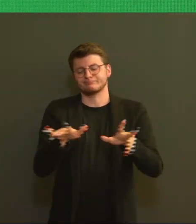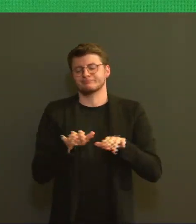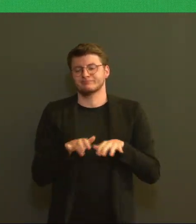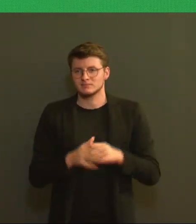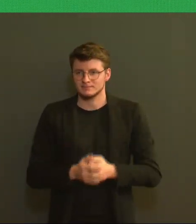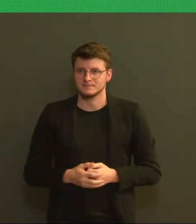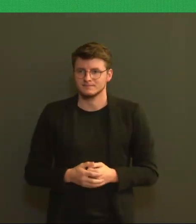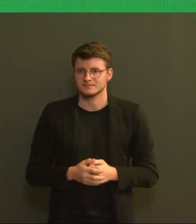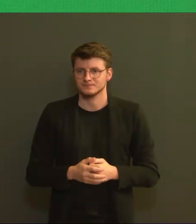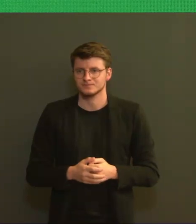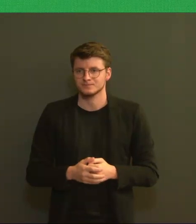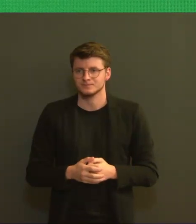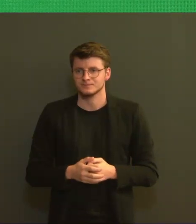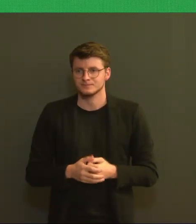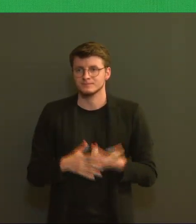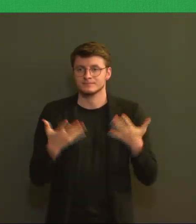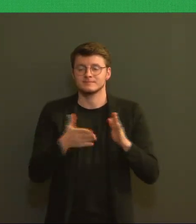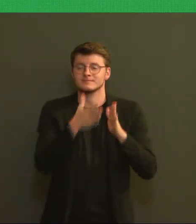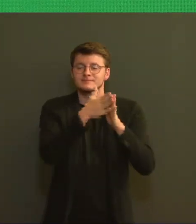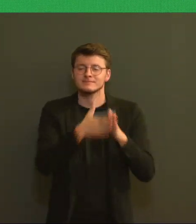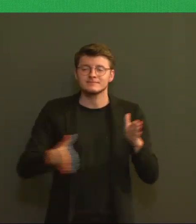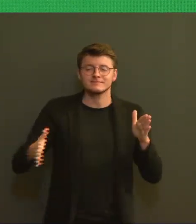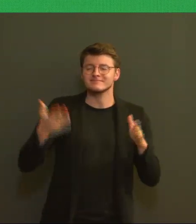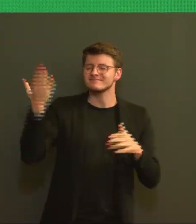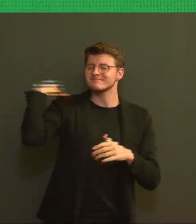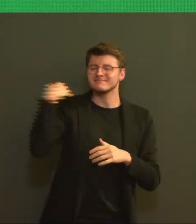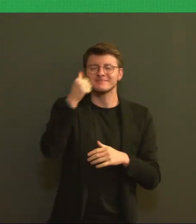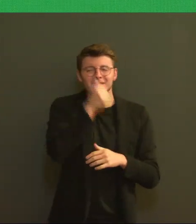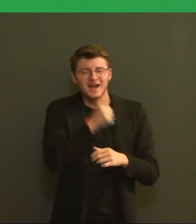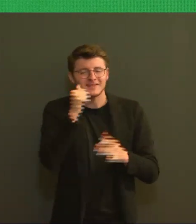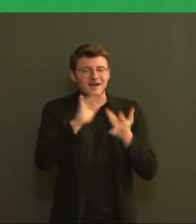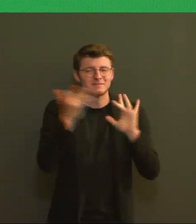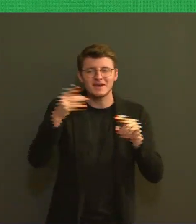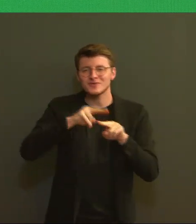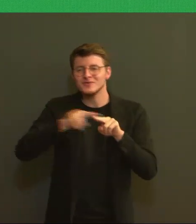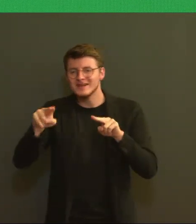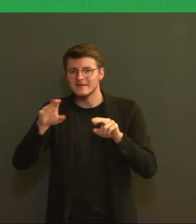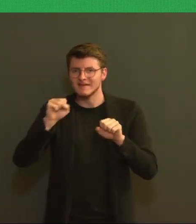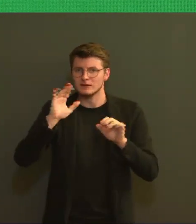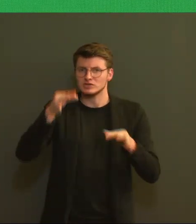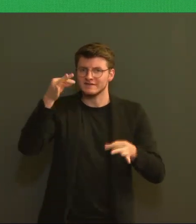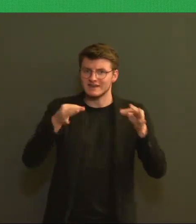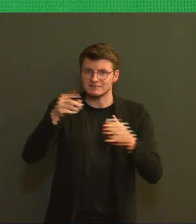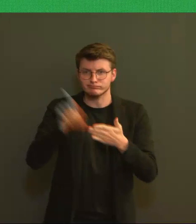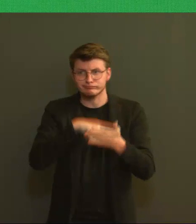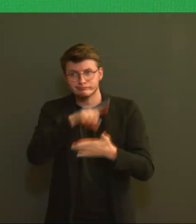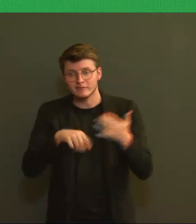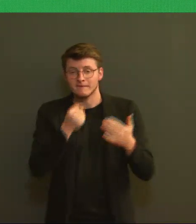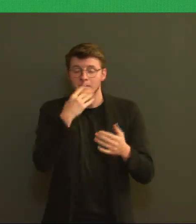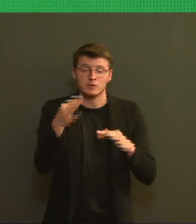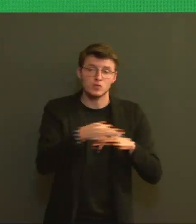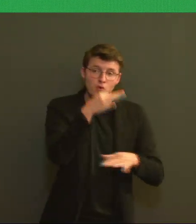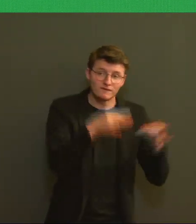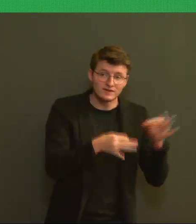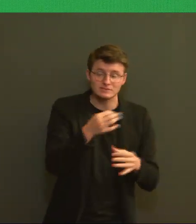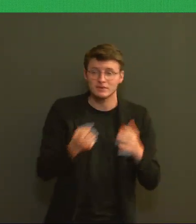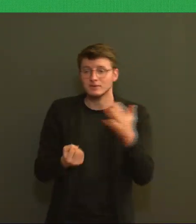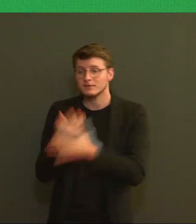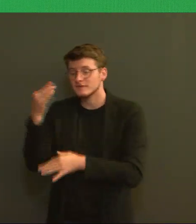In de periode maart, april, mei, juni zijn er heel veel feesten niet kunnen doorgaan. Trouwfeesten, lentefeesten,